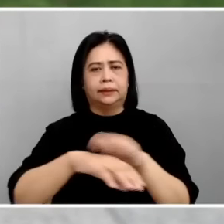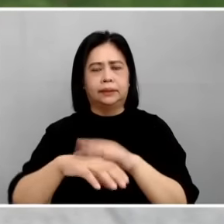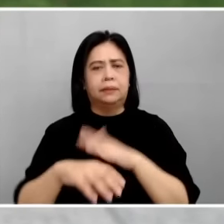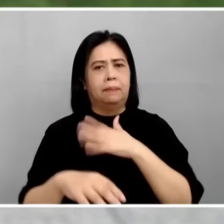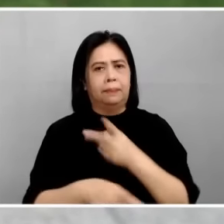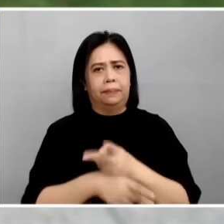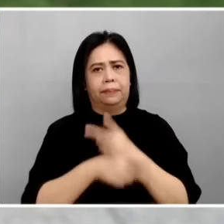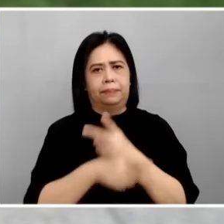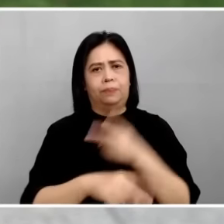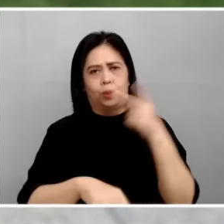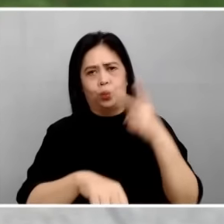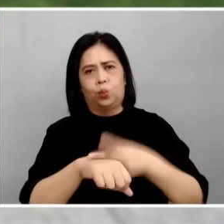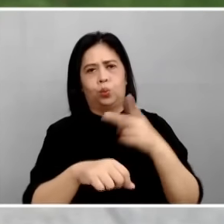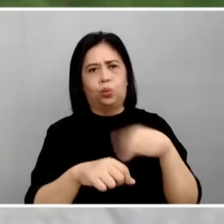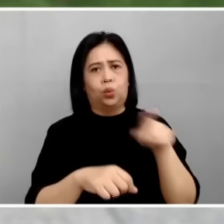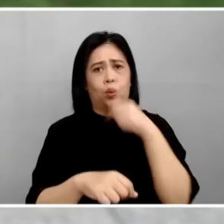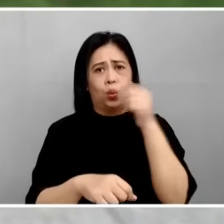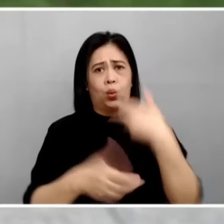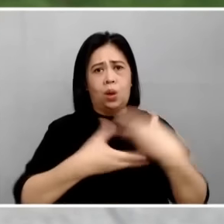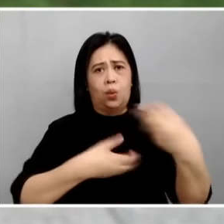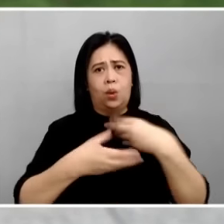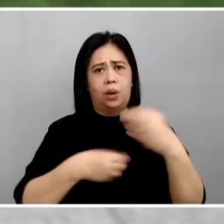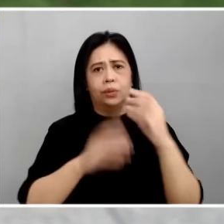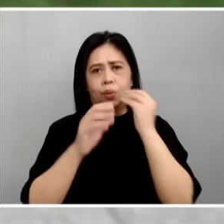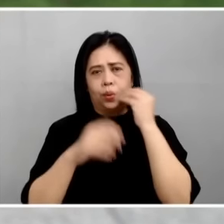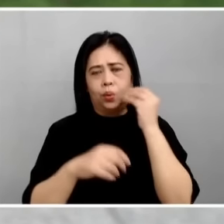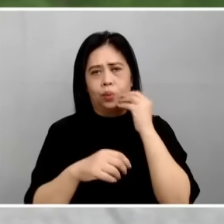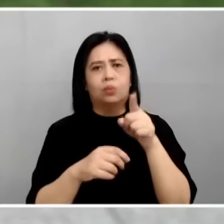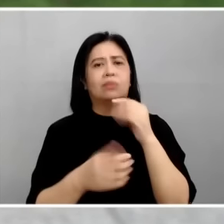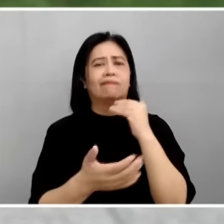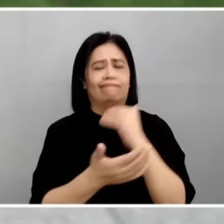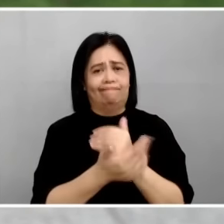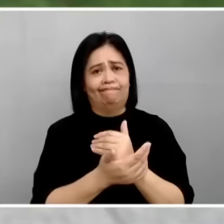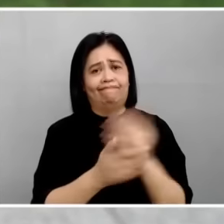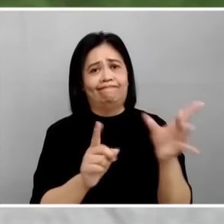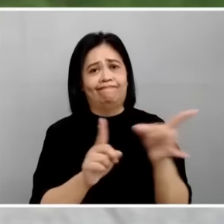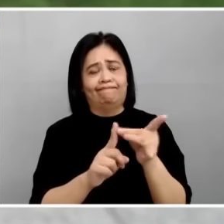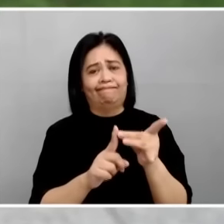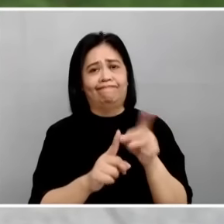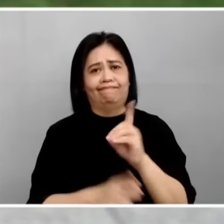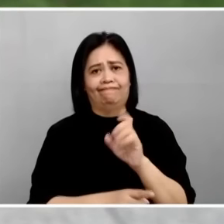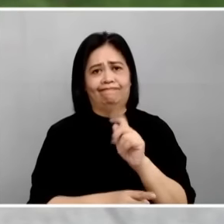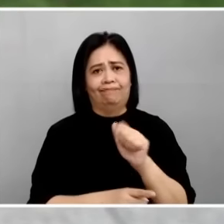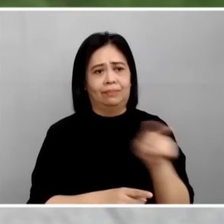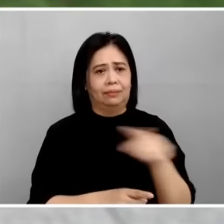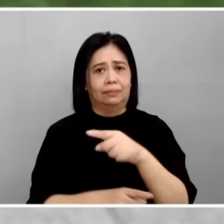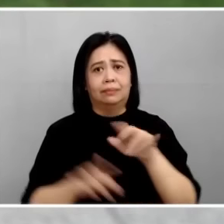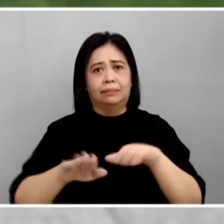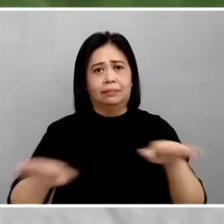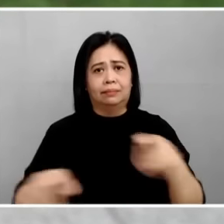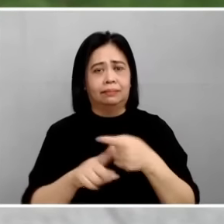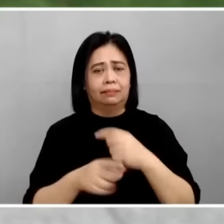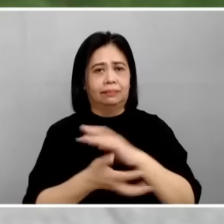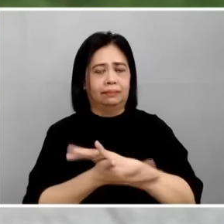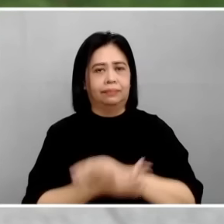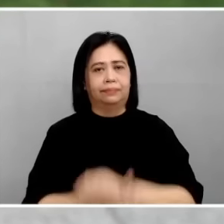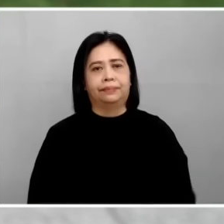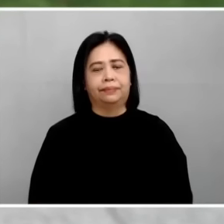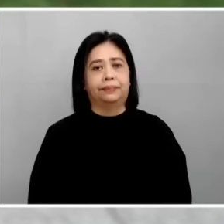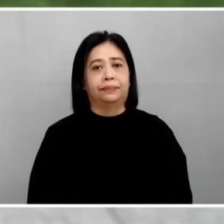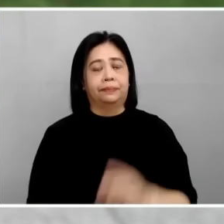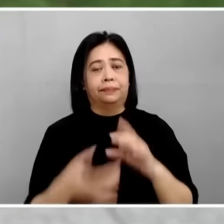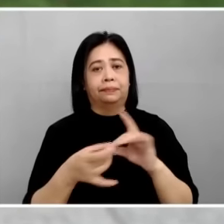ang pag-iingat ng mga lumalabas ng bahay para maiwasang mahawa ang mga bata sa COVID-19.